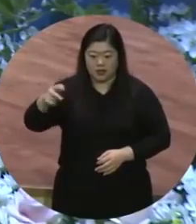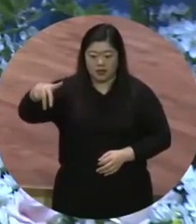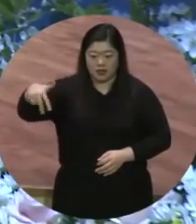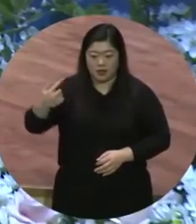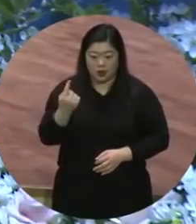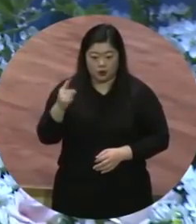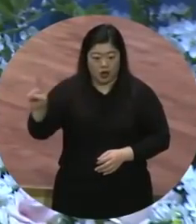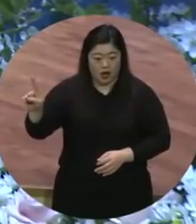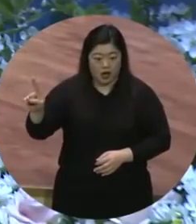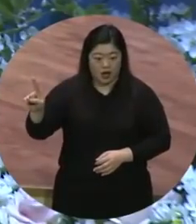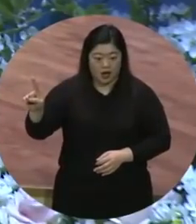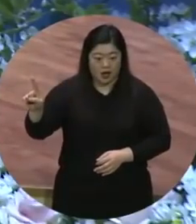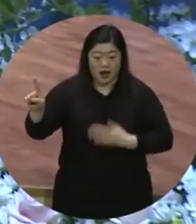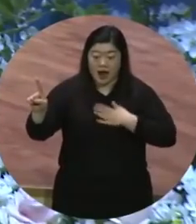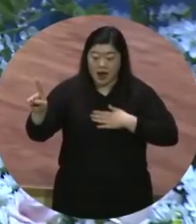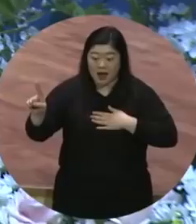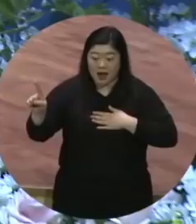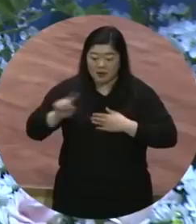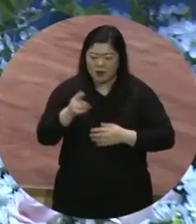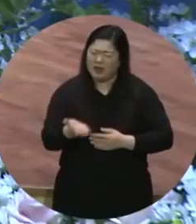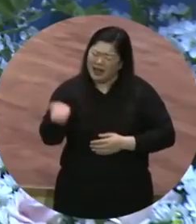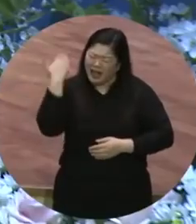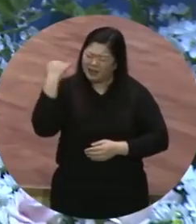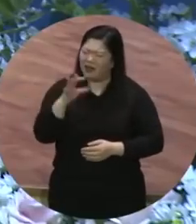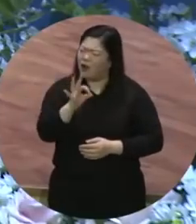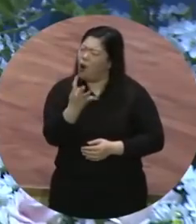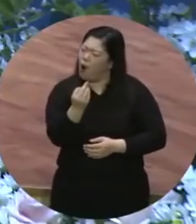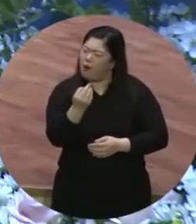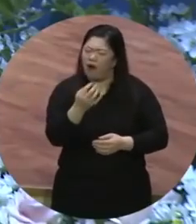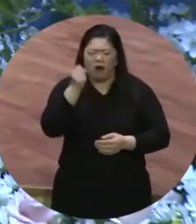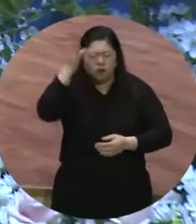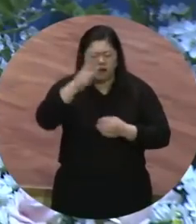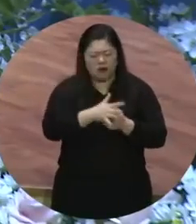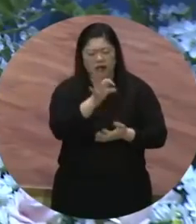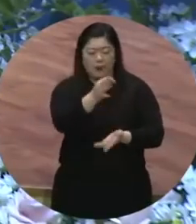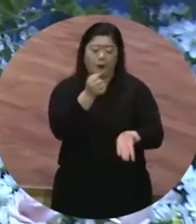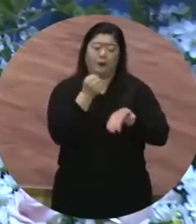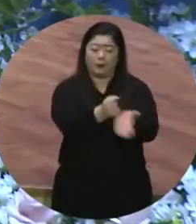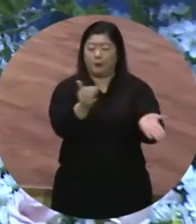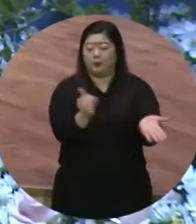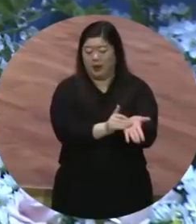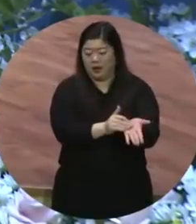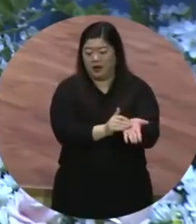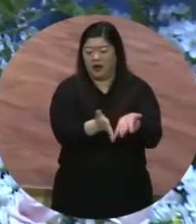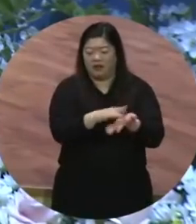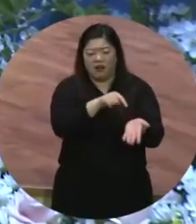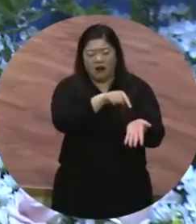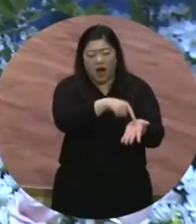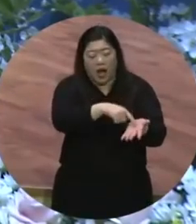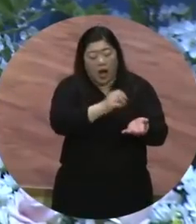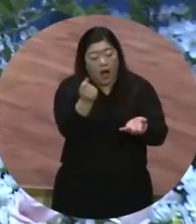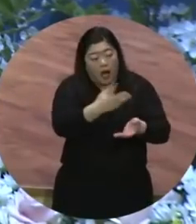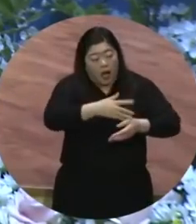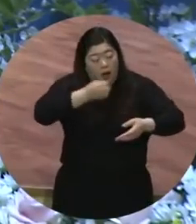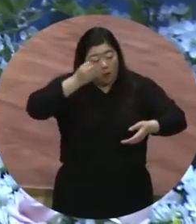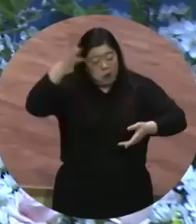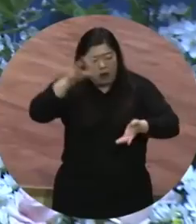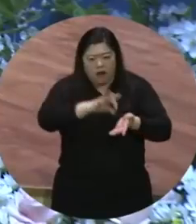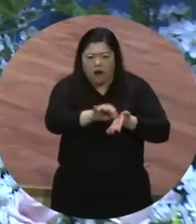분명히 통장에 돈은 있는데. 돈이 들었는데 통장 주인이 그걸 모르고 찾아가지 않으니